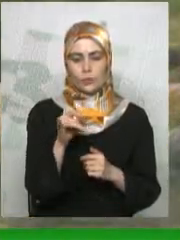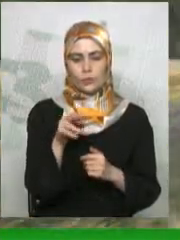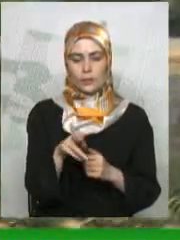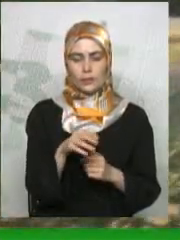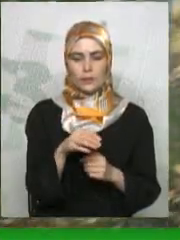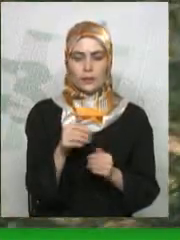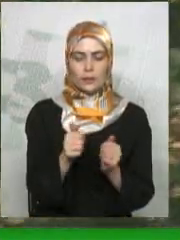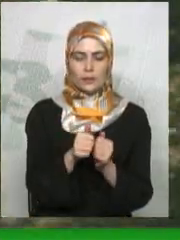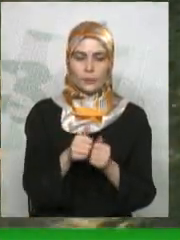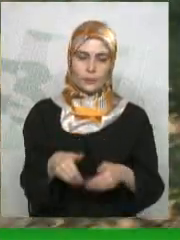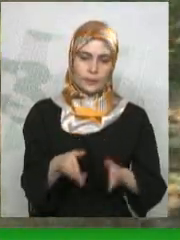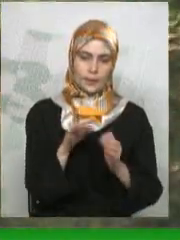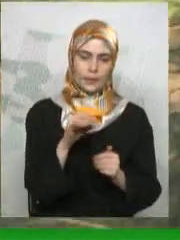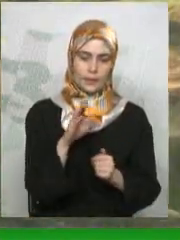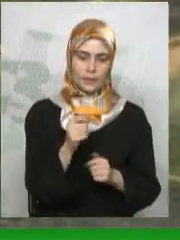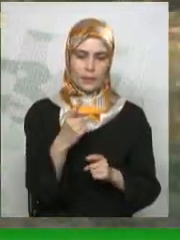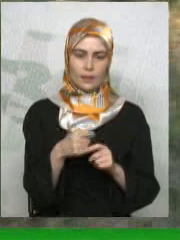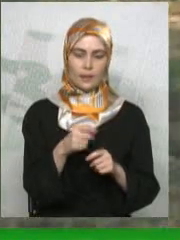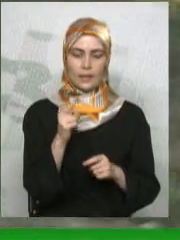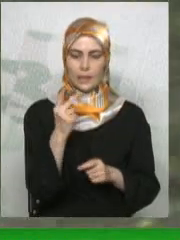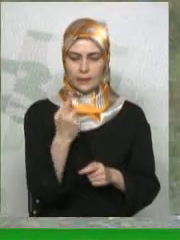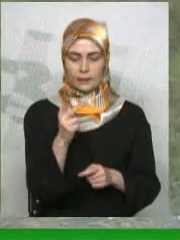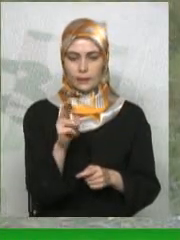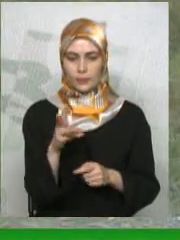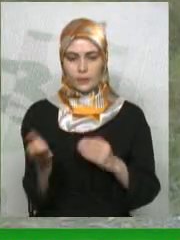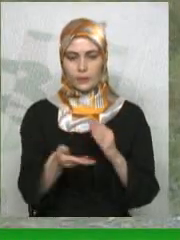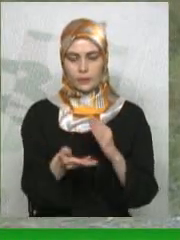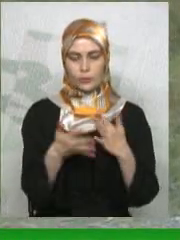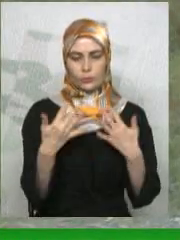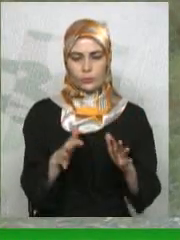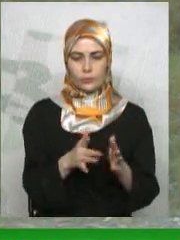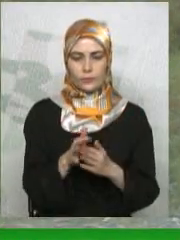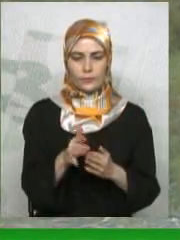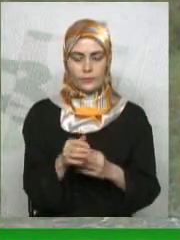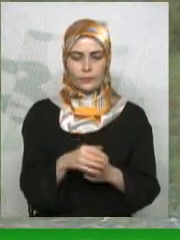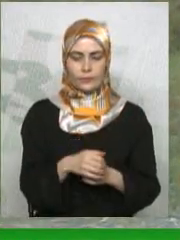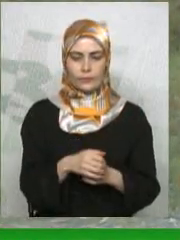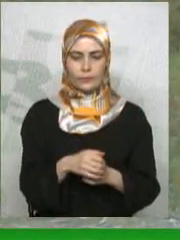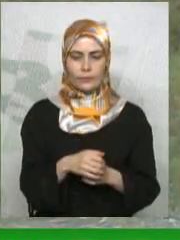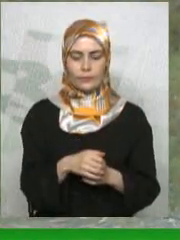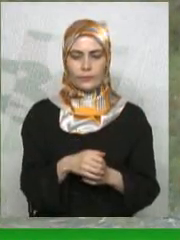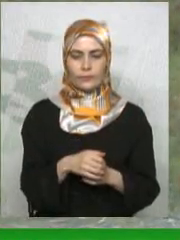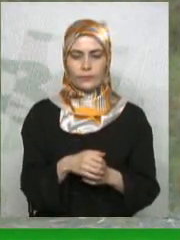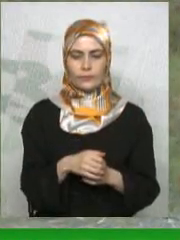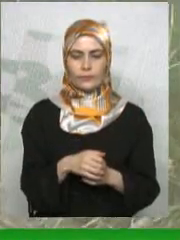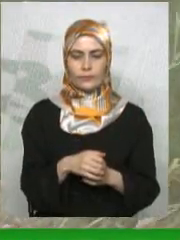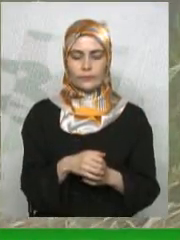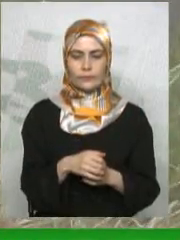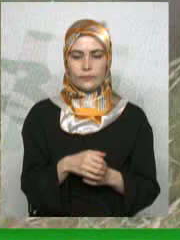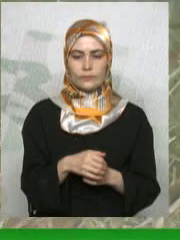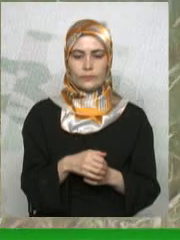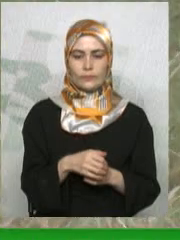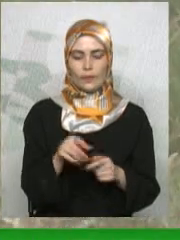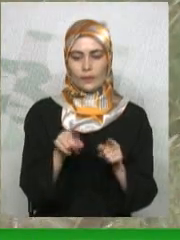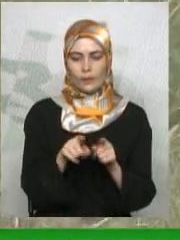трассы протяженностью в 1 километр растения уже покосили. Со слов директора специализированного коммунального предприятия, аналогичные